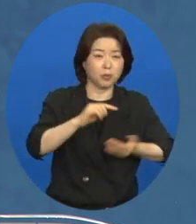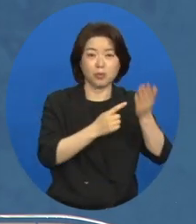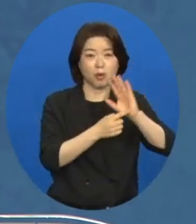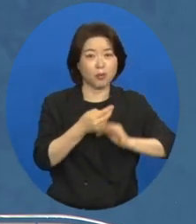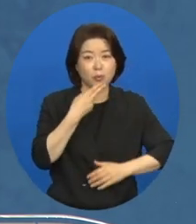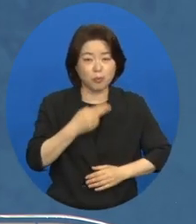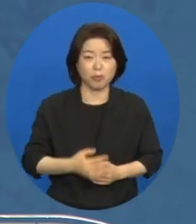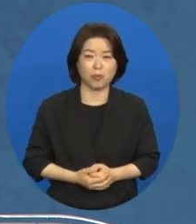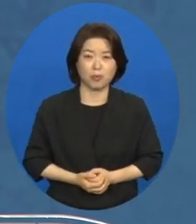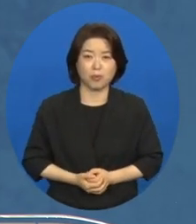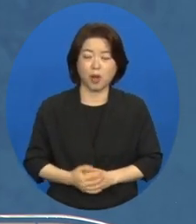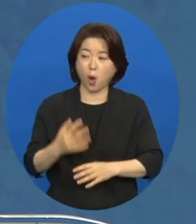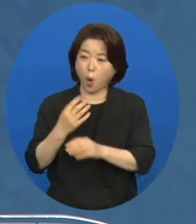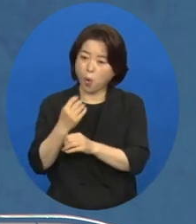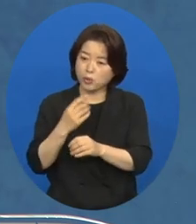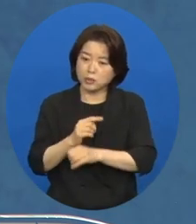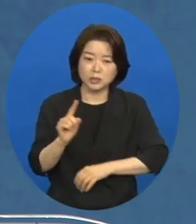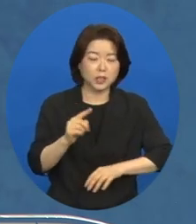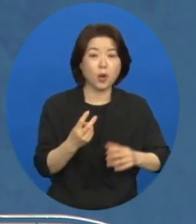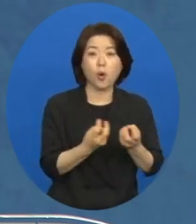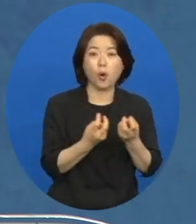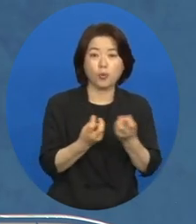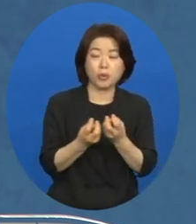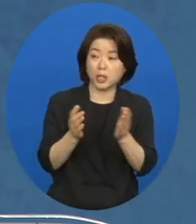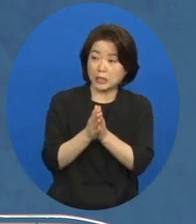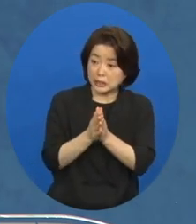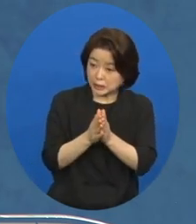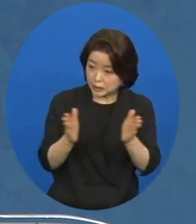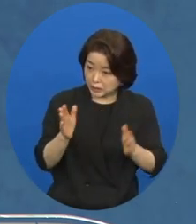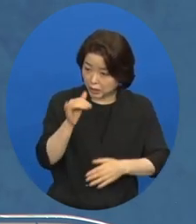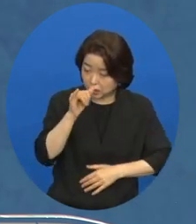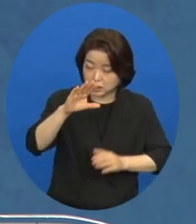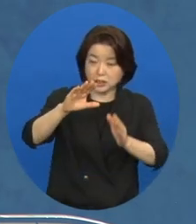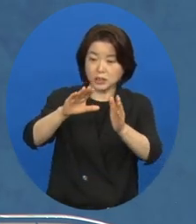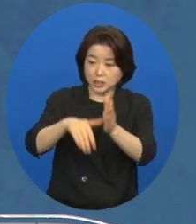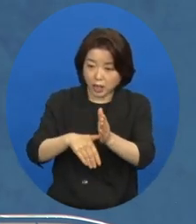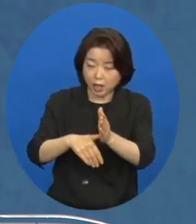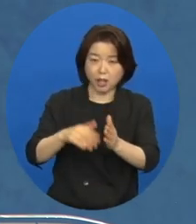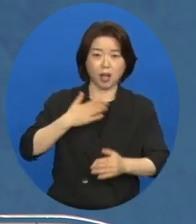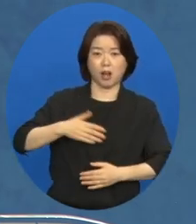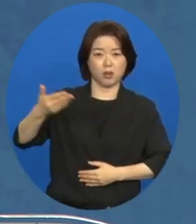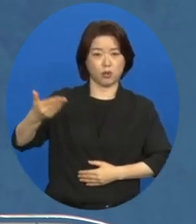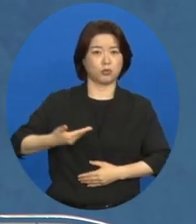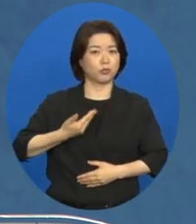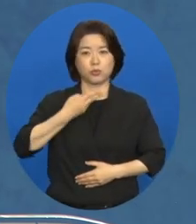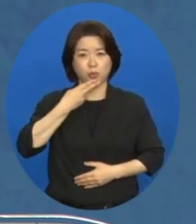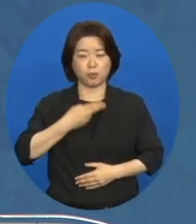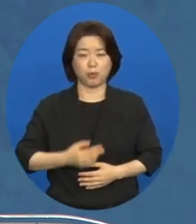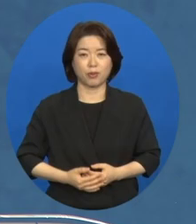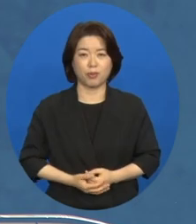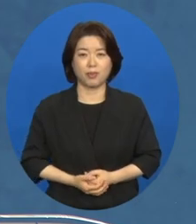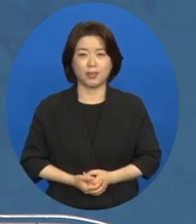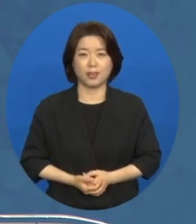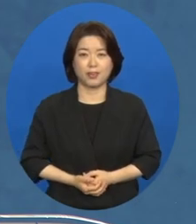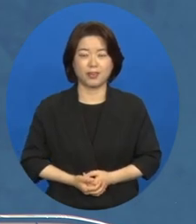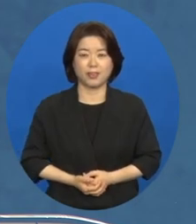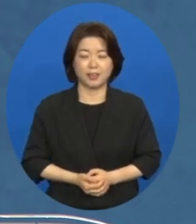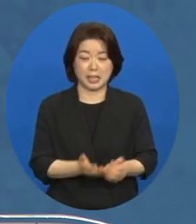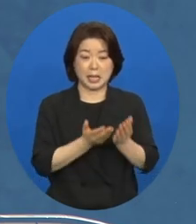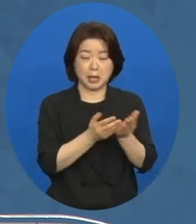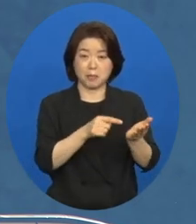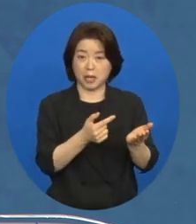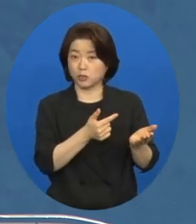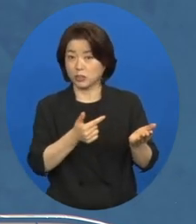언제 어떻게 시작될 거라는 그 때도 알려주시지 않으셨습니다. 방주